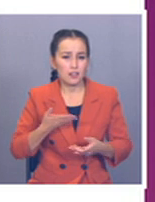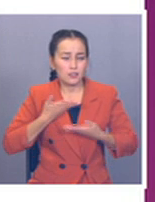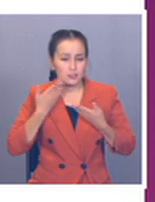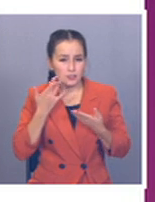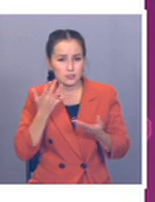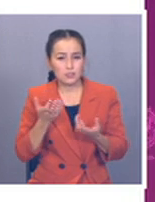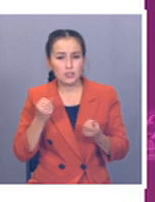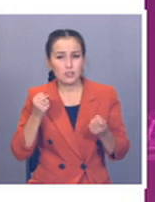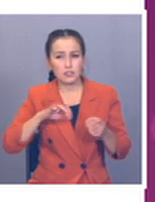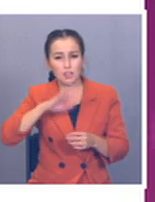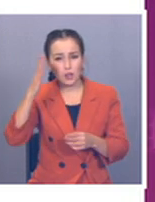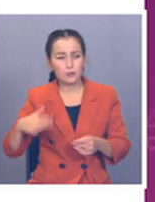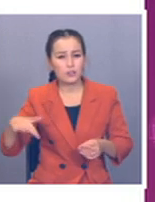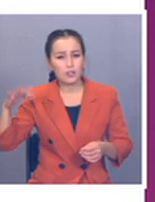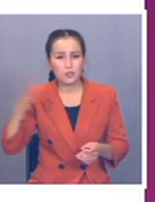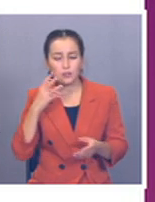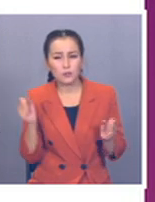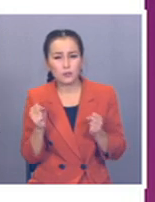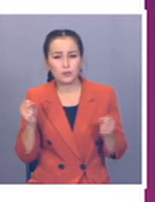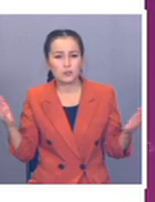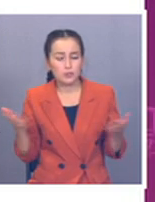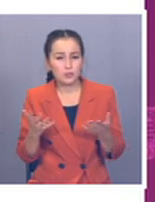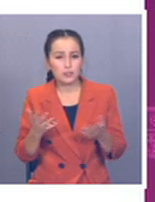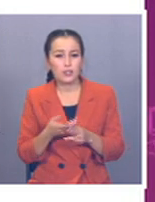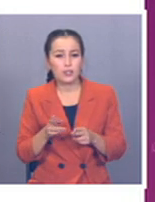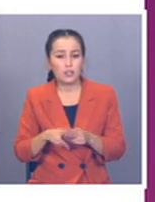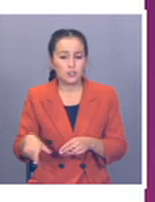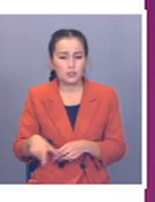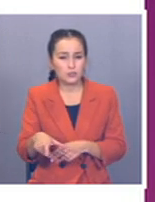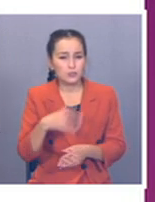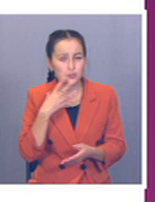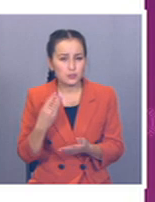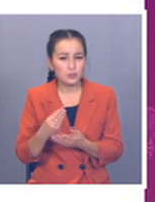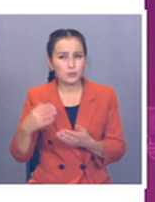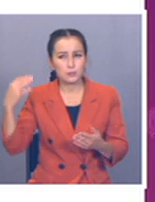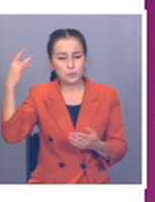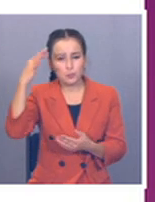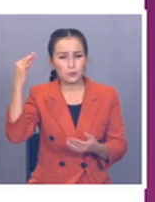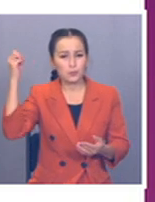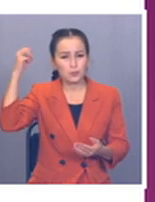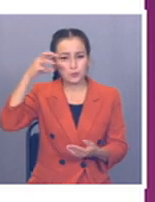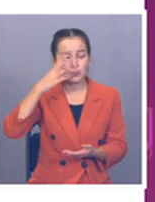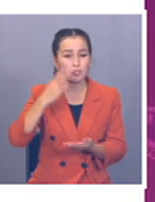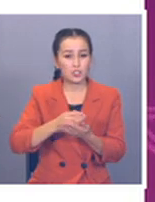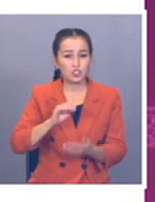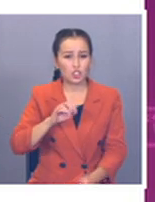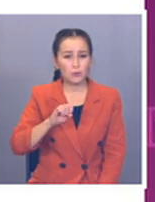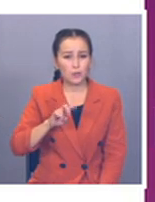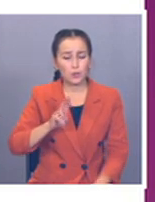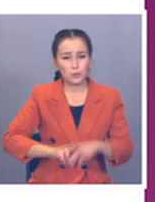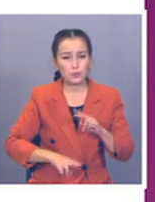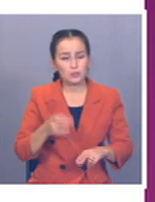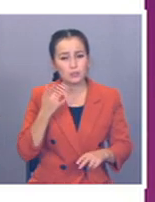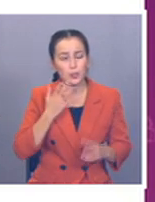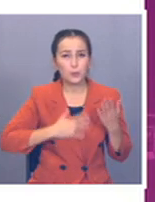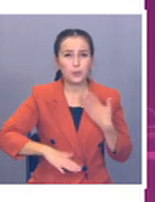ескен салқын самал, сылдыра баққан бұлақ, бұл тастынан күлімдеп шыққан күн, жаман көңіліне қуаныш